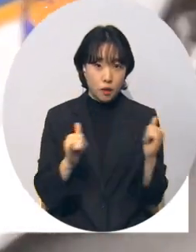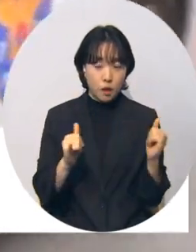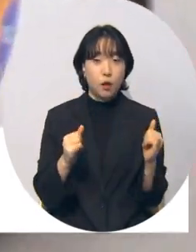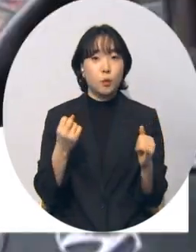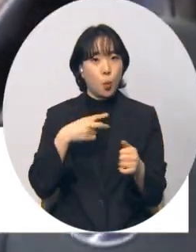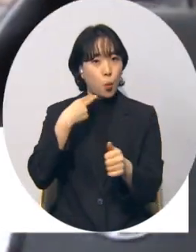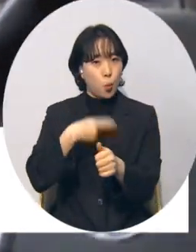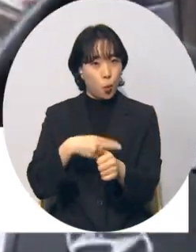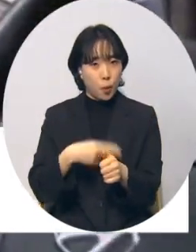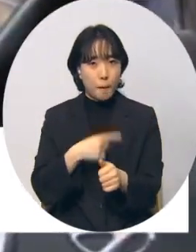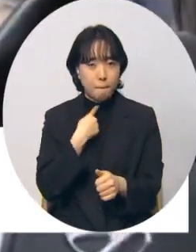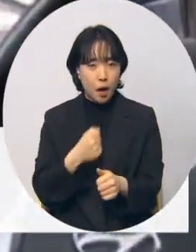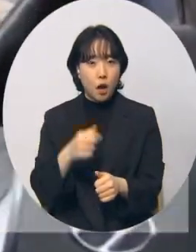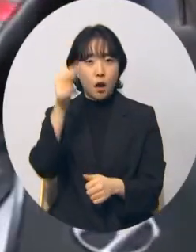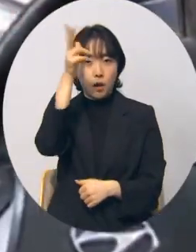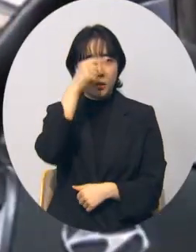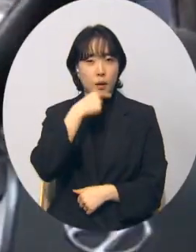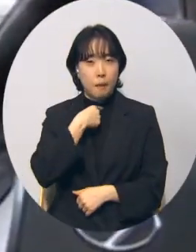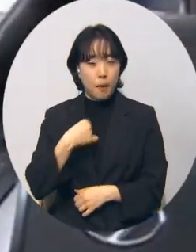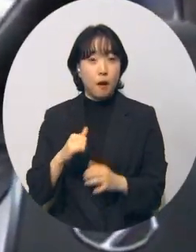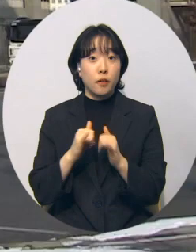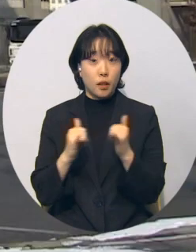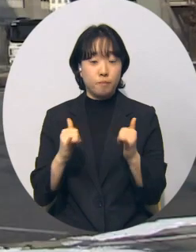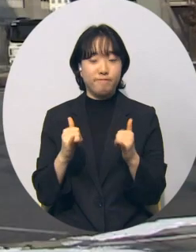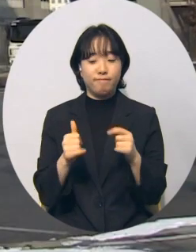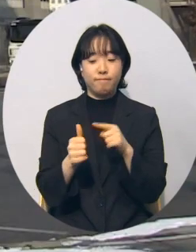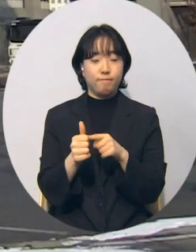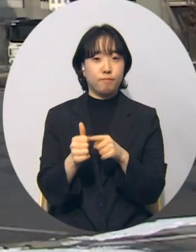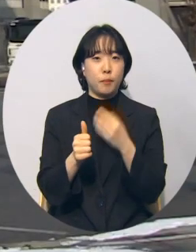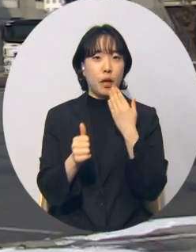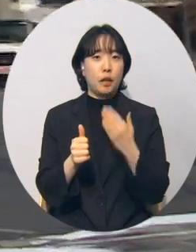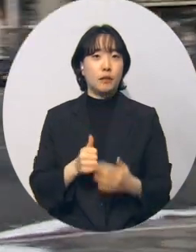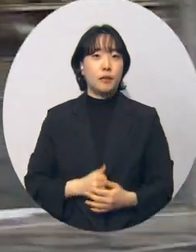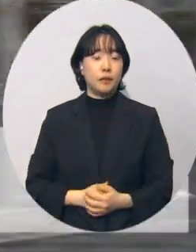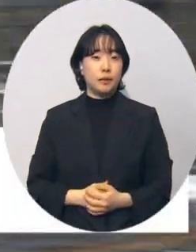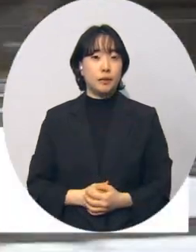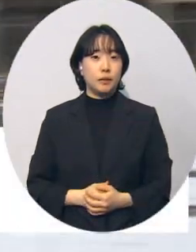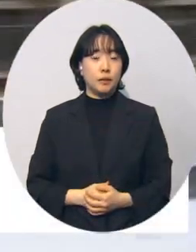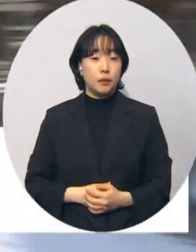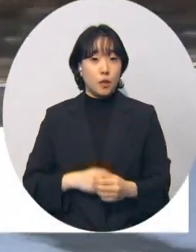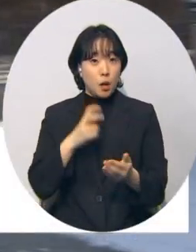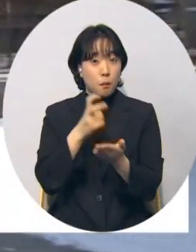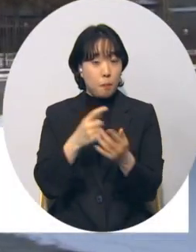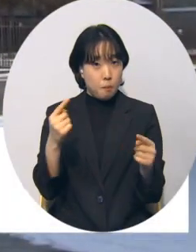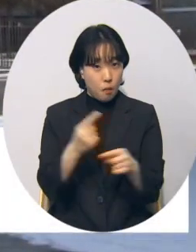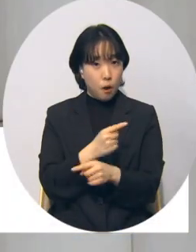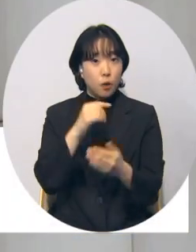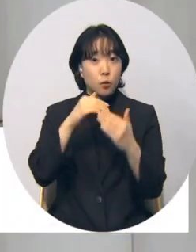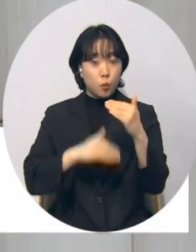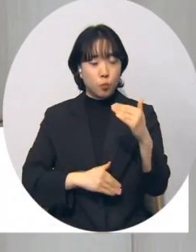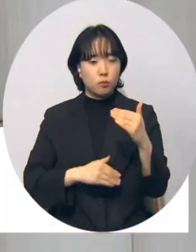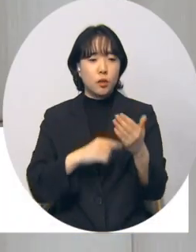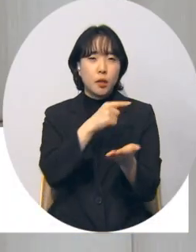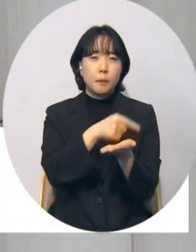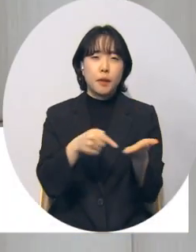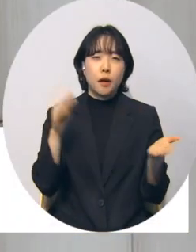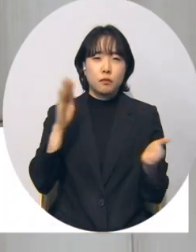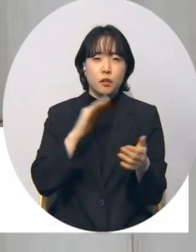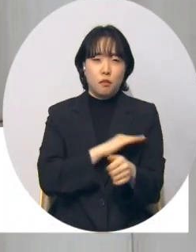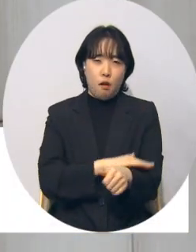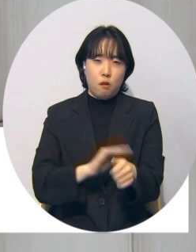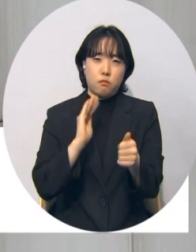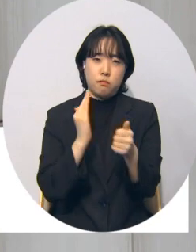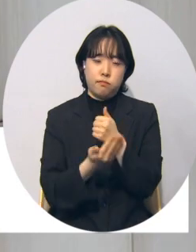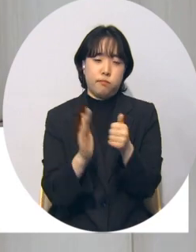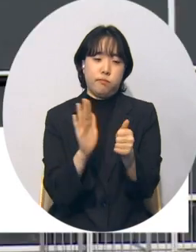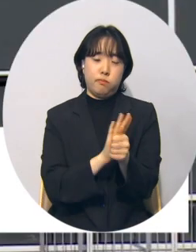경험이 있는 사람으로 규정한 겁니다 교육부는 이번 시행년 계정이 학교 폭력으로부터 피해학생을 더 두게